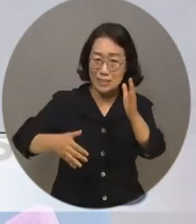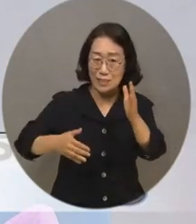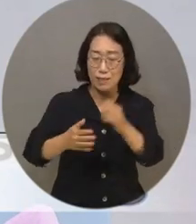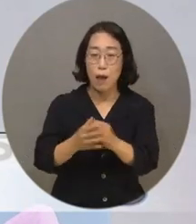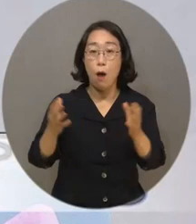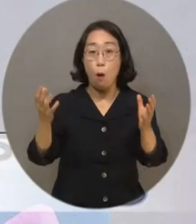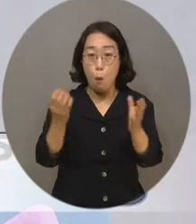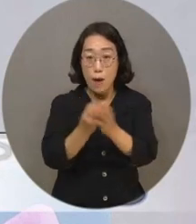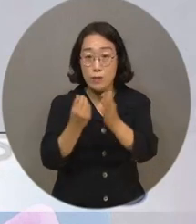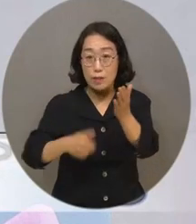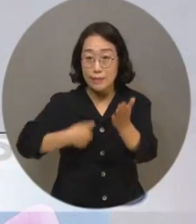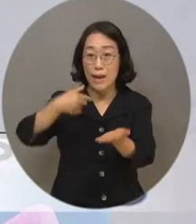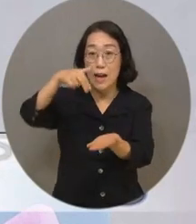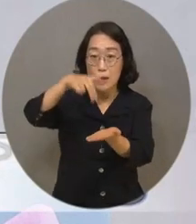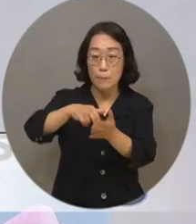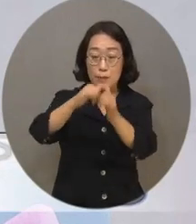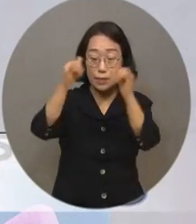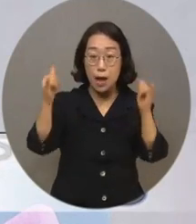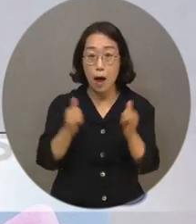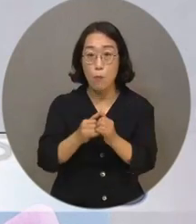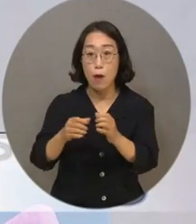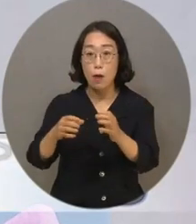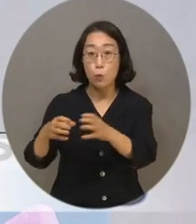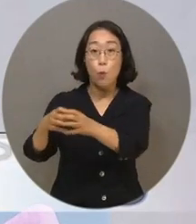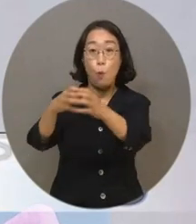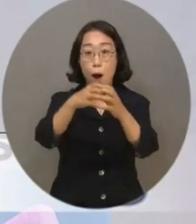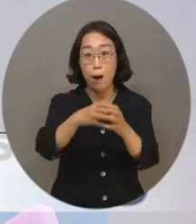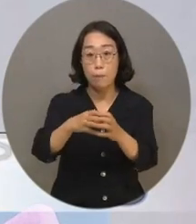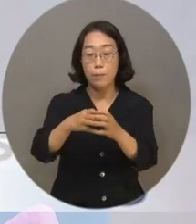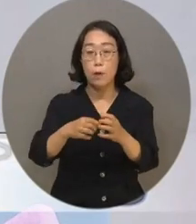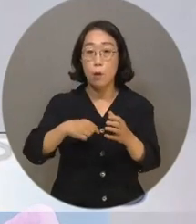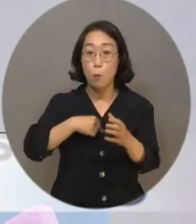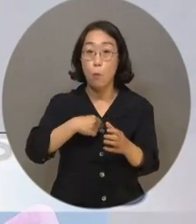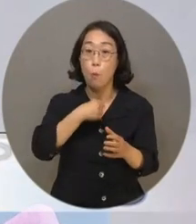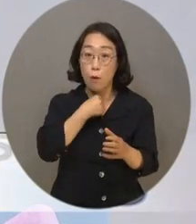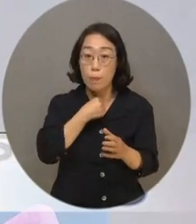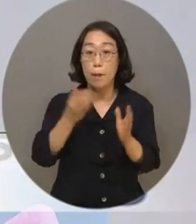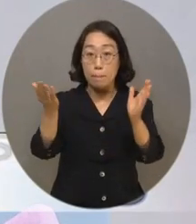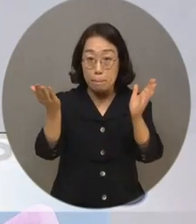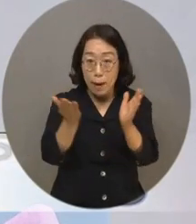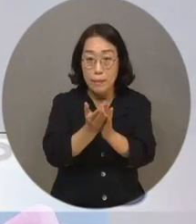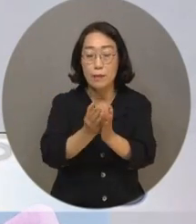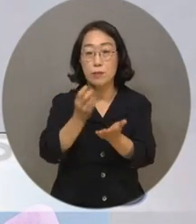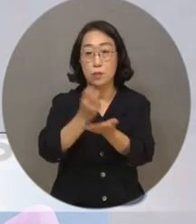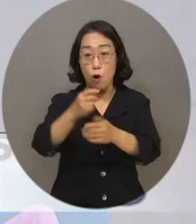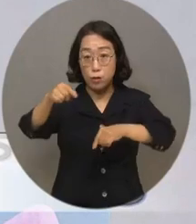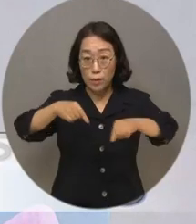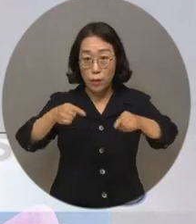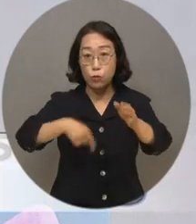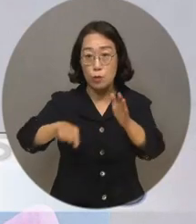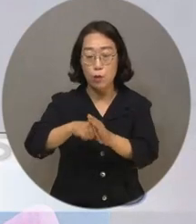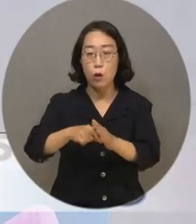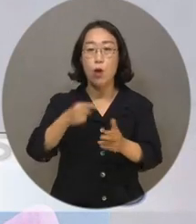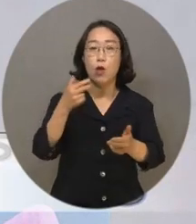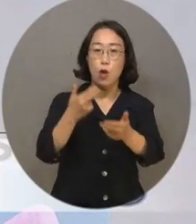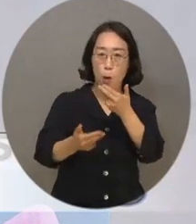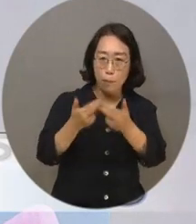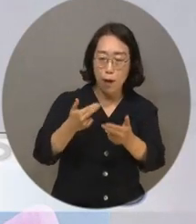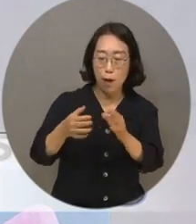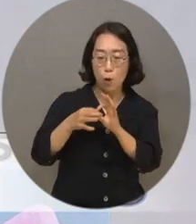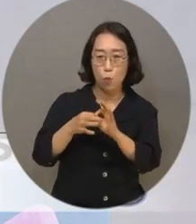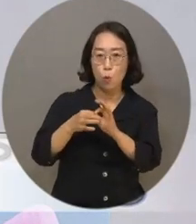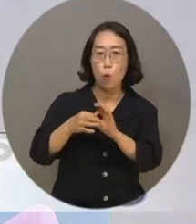완전한 자립과 사회 통합을 위한 농아인의 욕구에 맞는 정책을 수립하기 위해선 한국 농아인협회와의 소통과